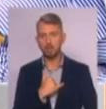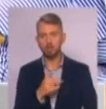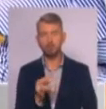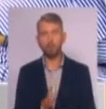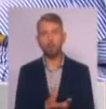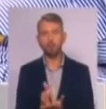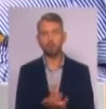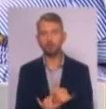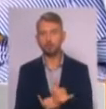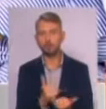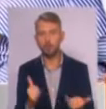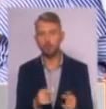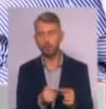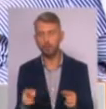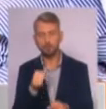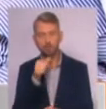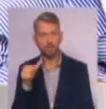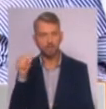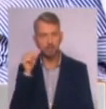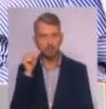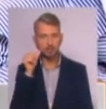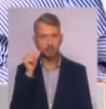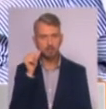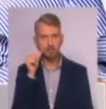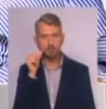обслуговування за минулий рік